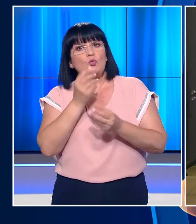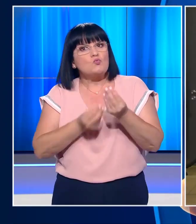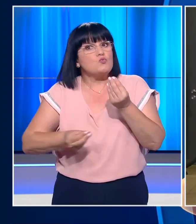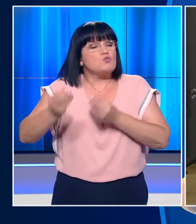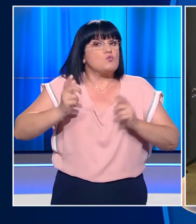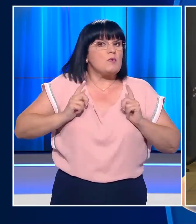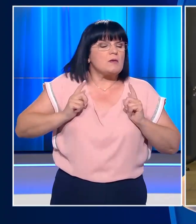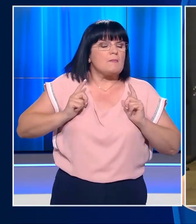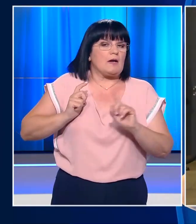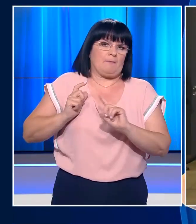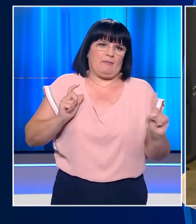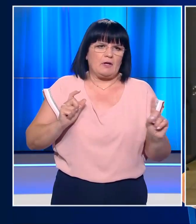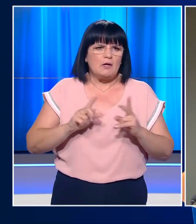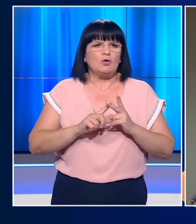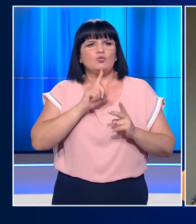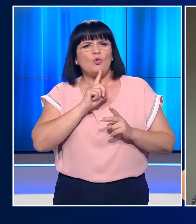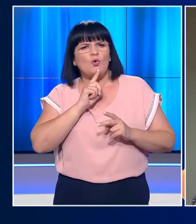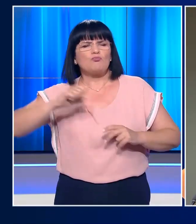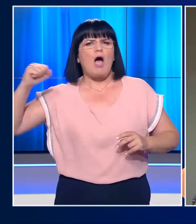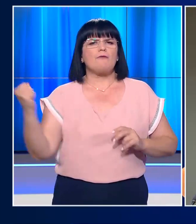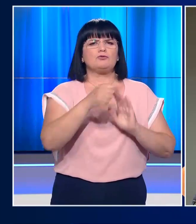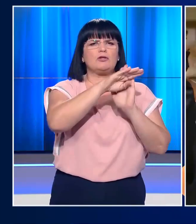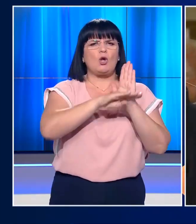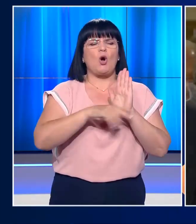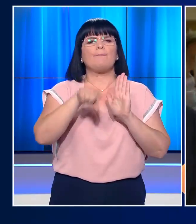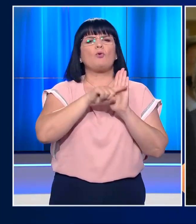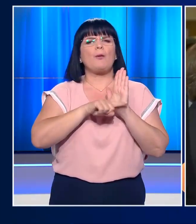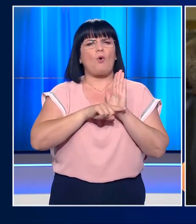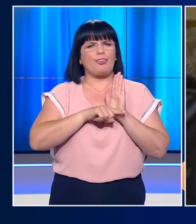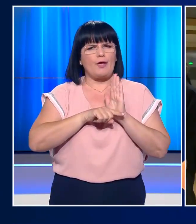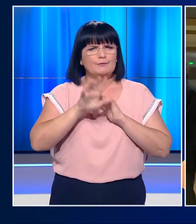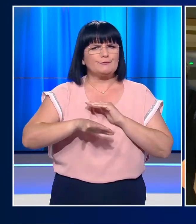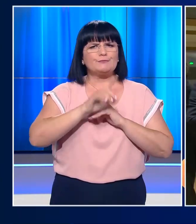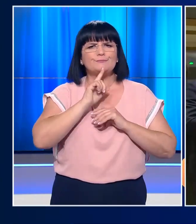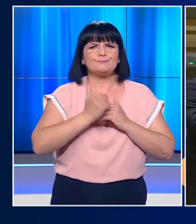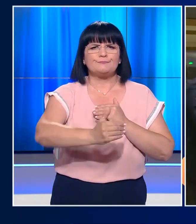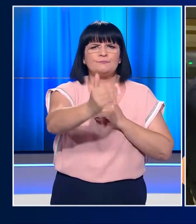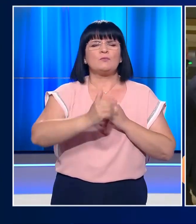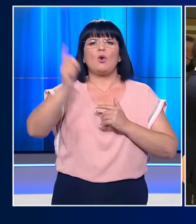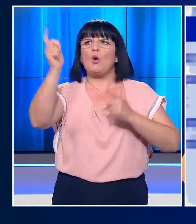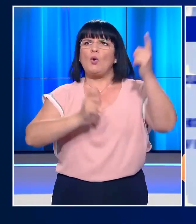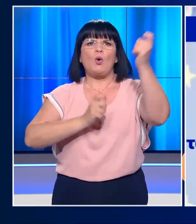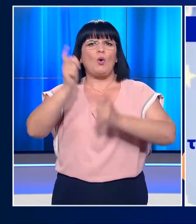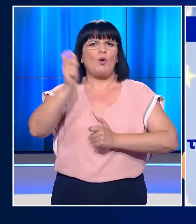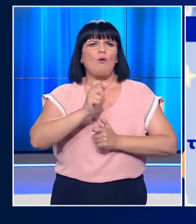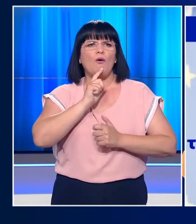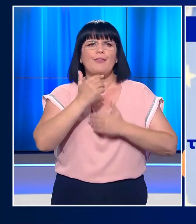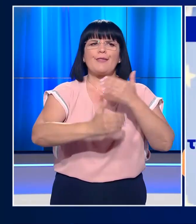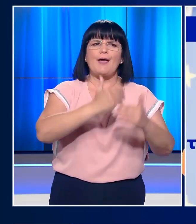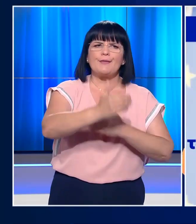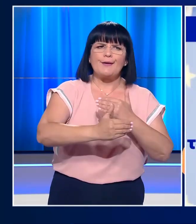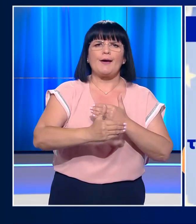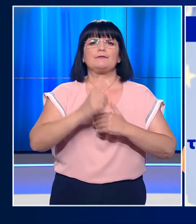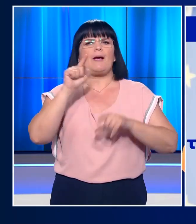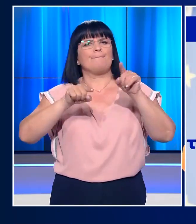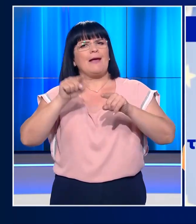of us. Βασική πτυχή τριβής παραμένουν οι αυστηροί όροι και οι προϋποθέσεις που προτείνεται να συνοδεύουν τις εκταμιεύσεις των κονδυλίων, διαδικασία που από τον